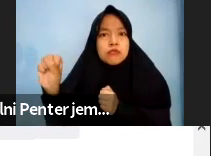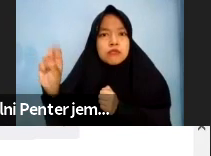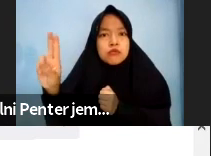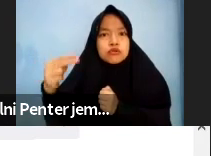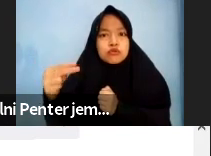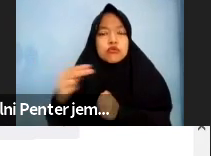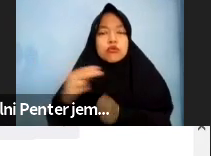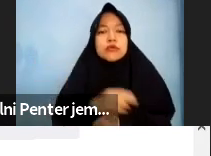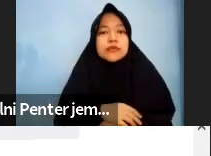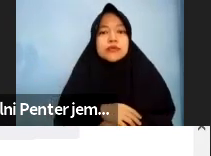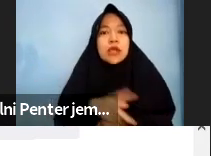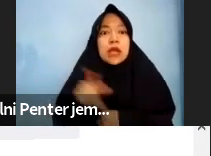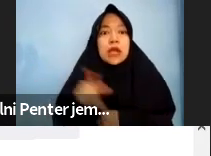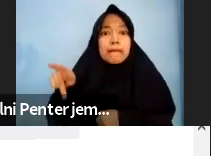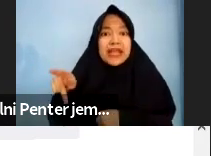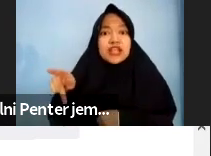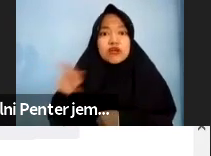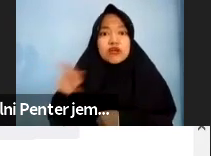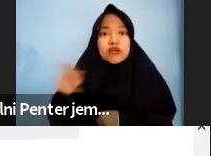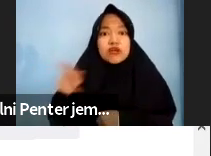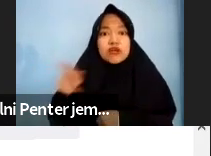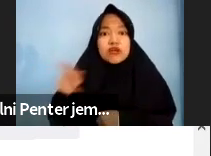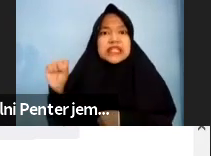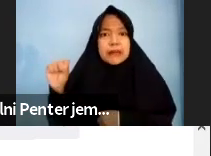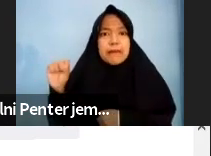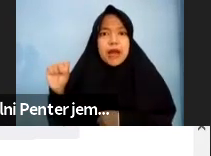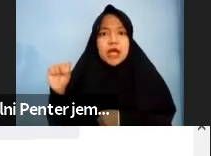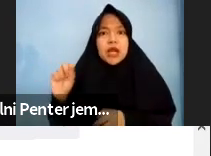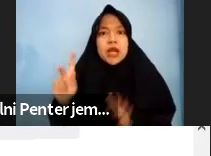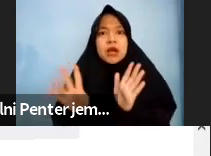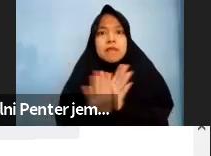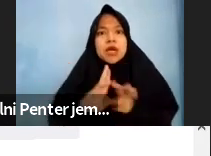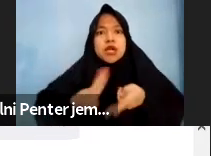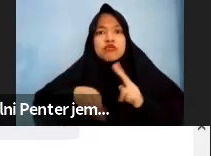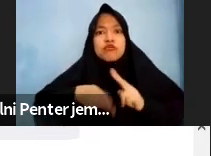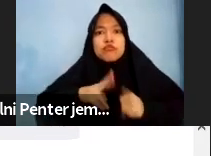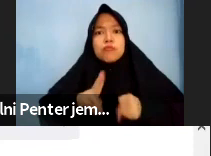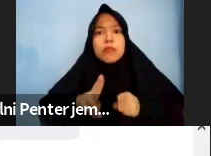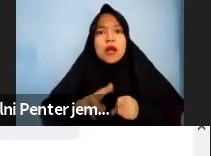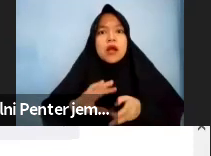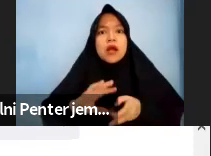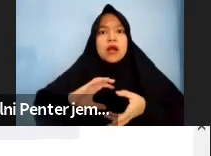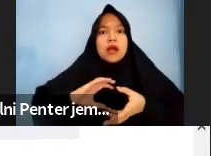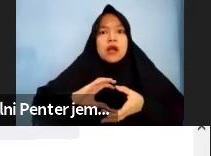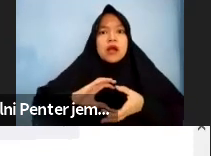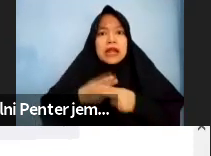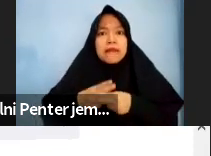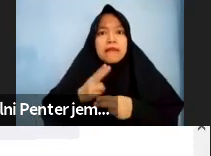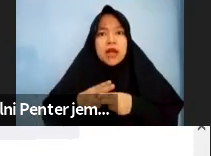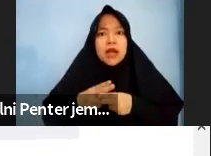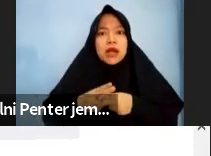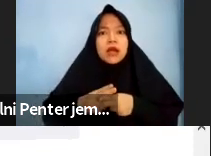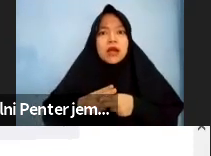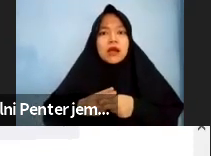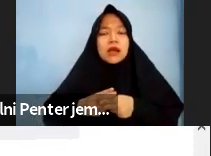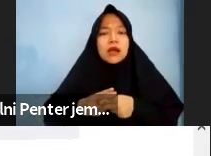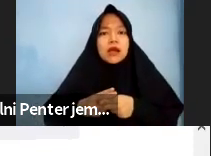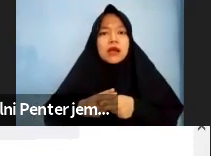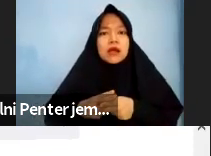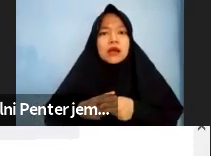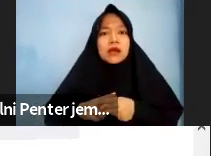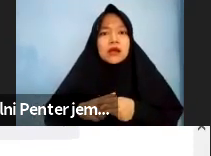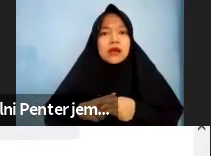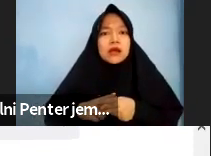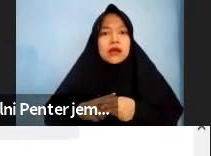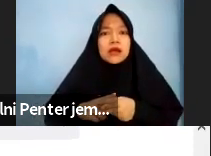berganti nama Bambang sukodadi menjadi kareng dan Bambang pecukilan menjadi Petruk dan setelah bertobat maka